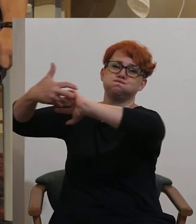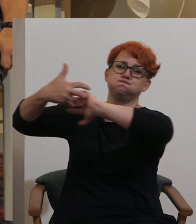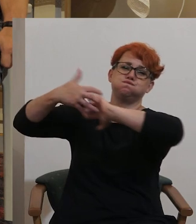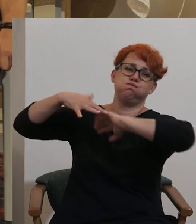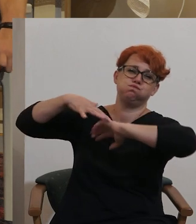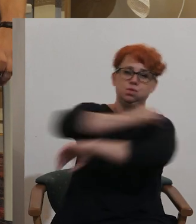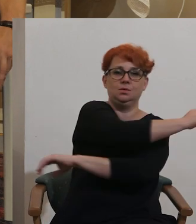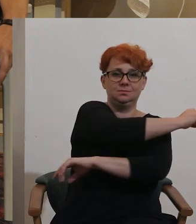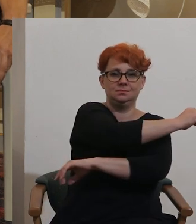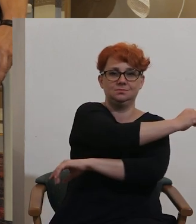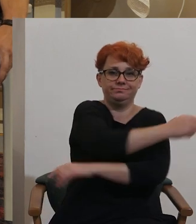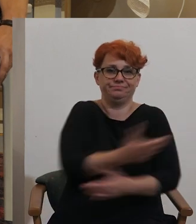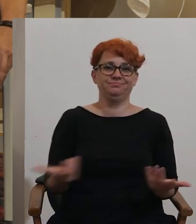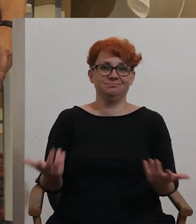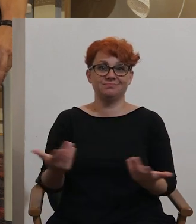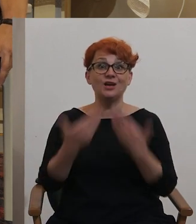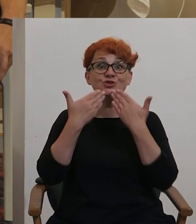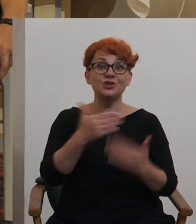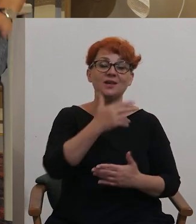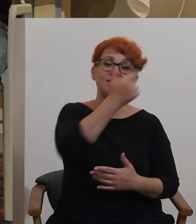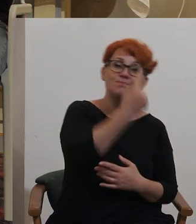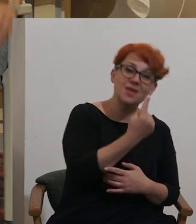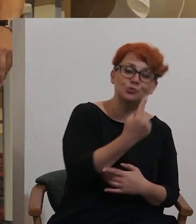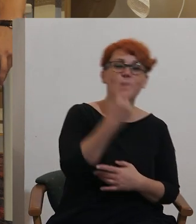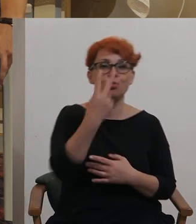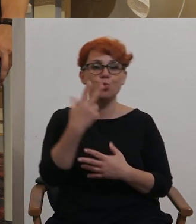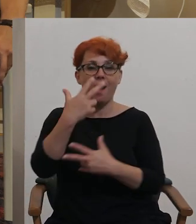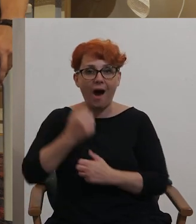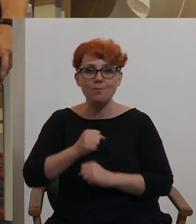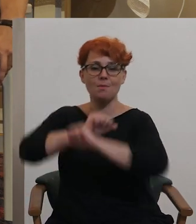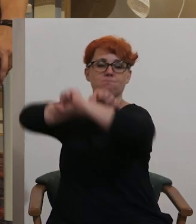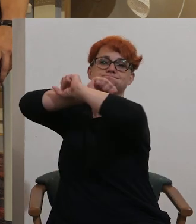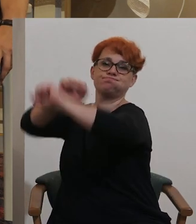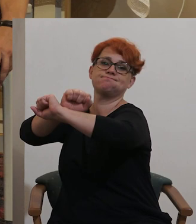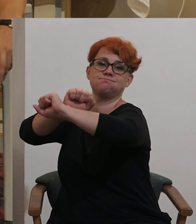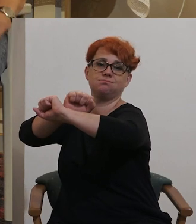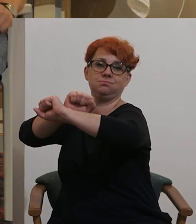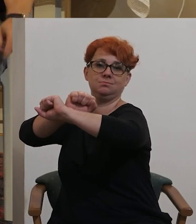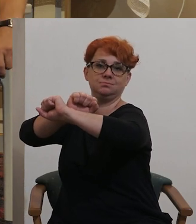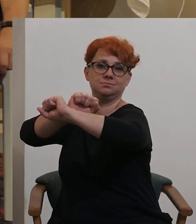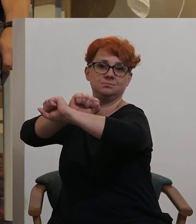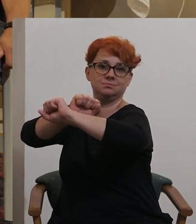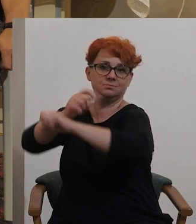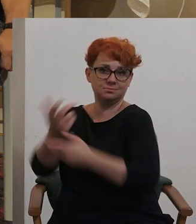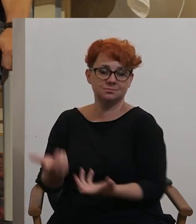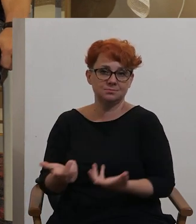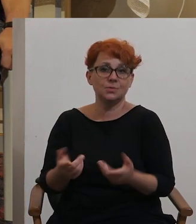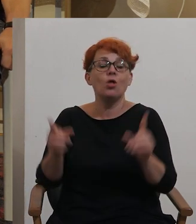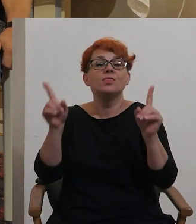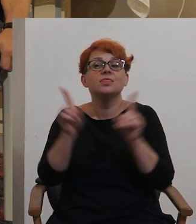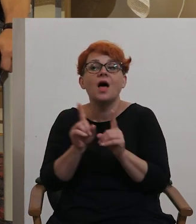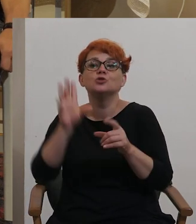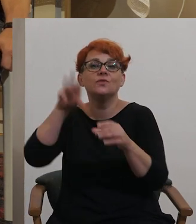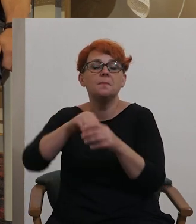było zaporą przed tym, co tak zwani nasi sojusznicy tutaj wyprawiali. I gdzie pojawiały się